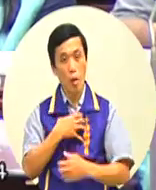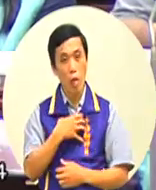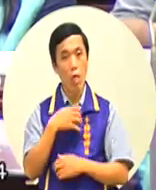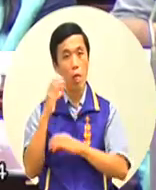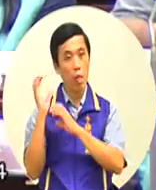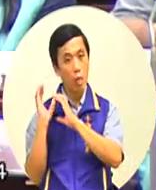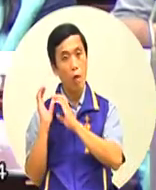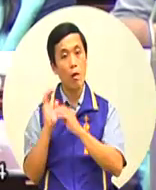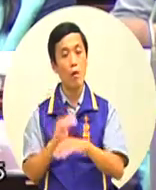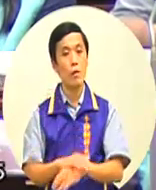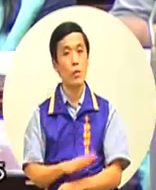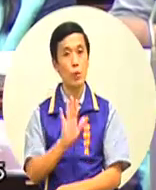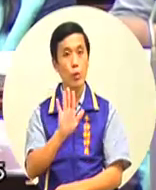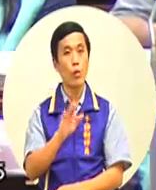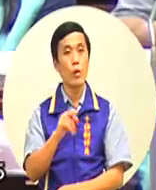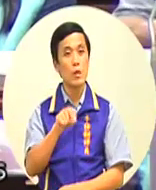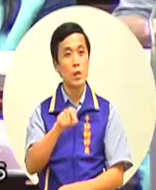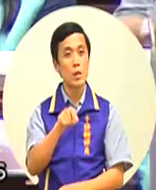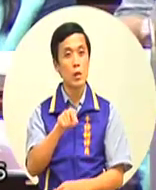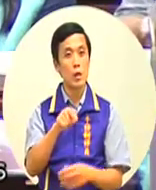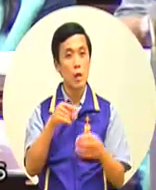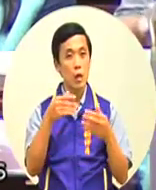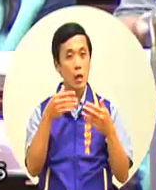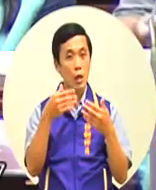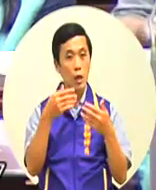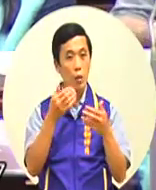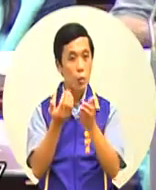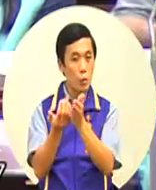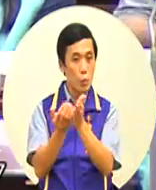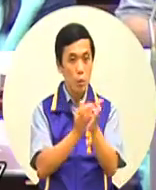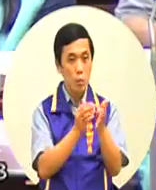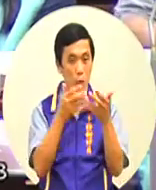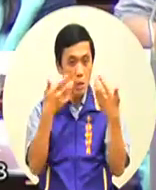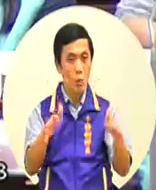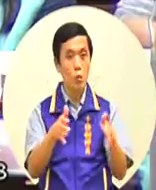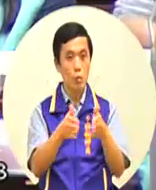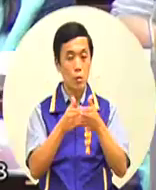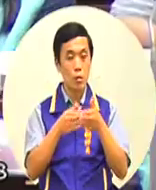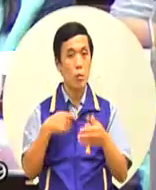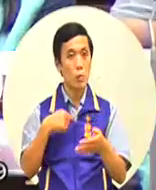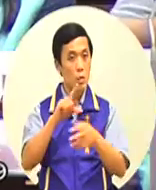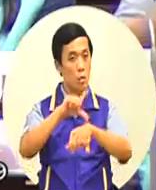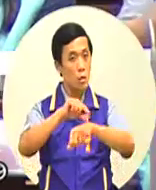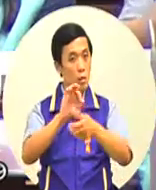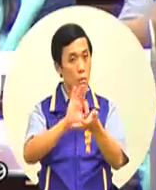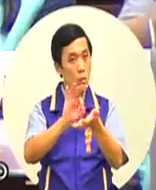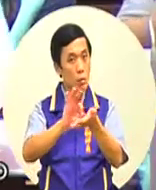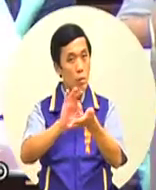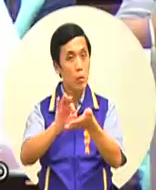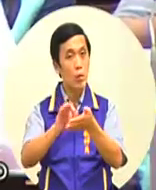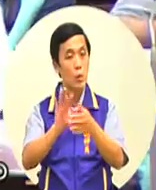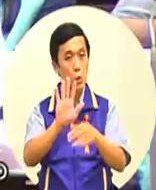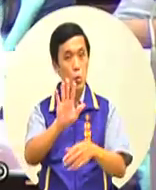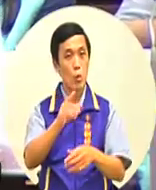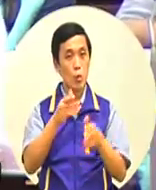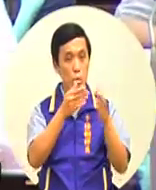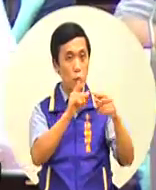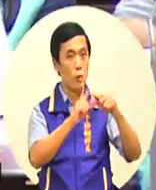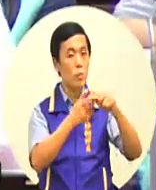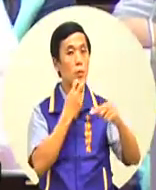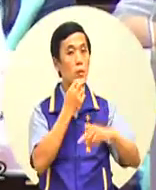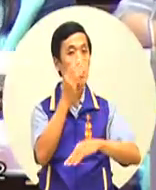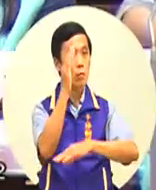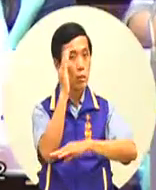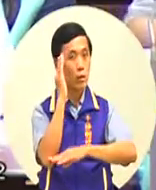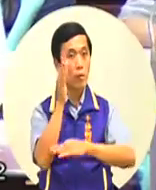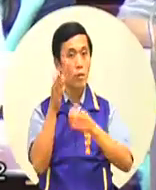这个部分的确还有很多需要准备的这个部分，那我们也花很多的时间跟中央做一些